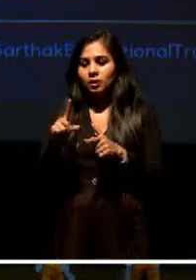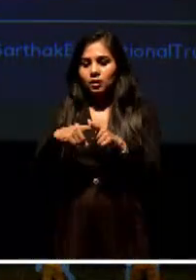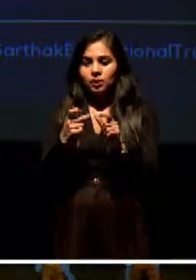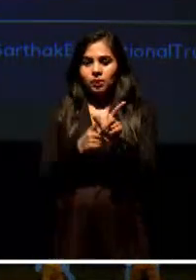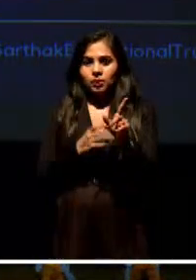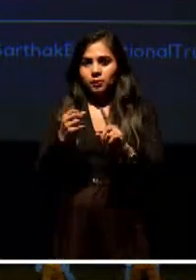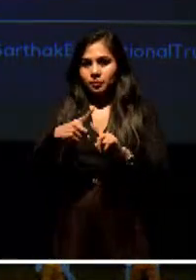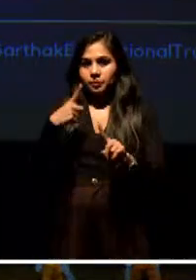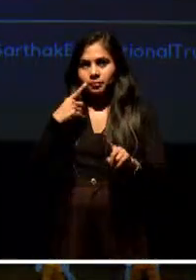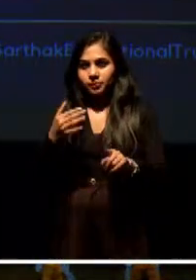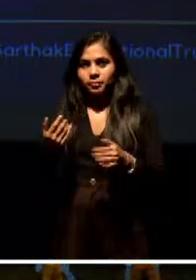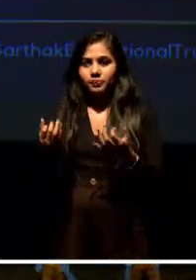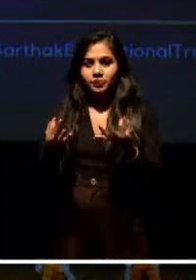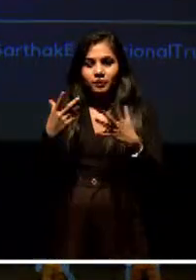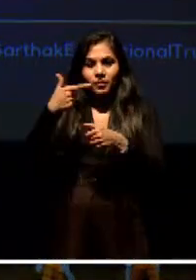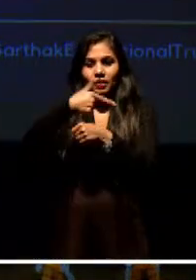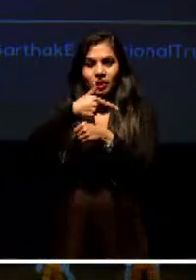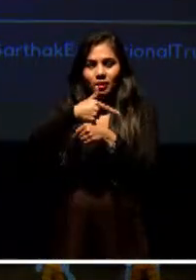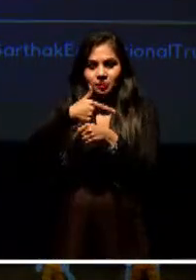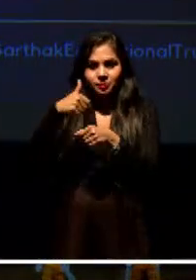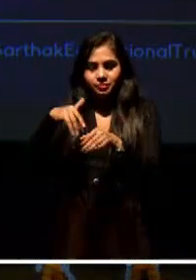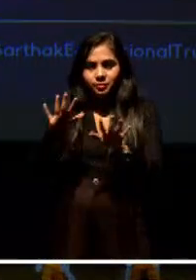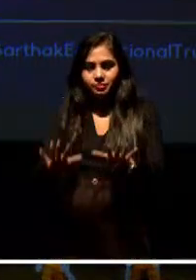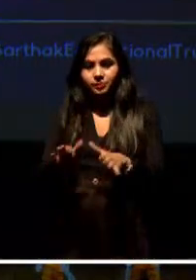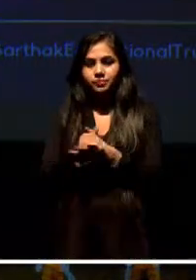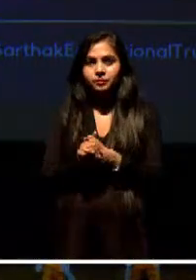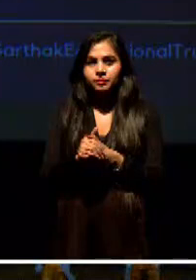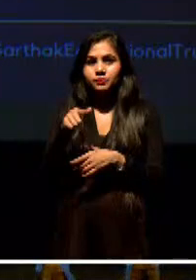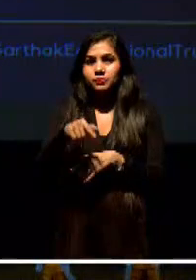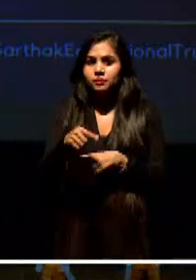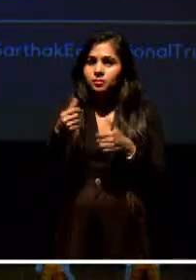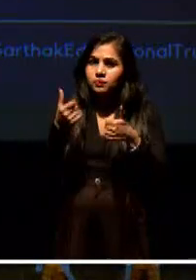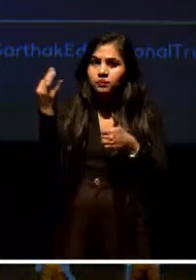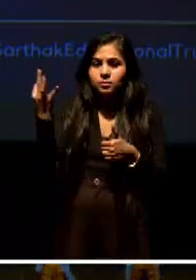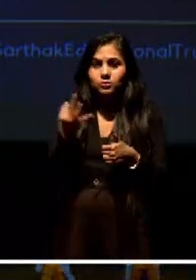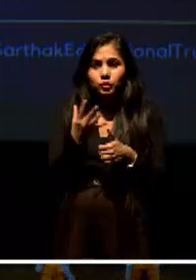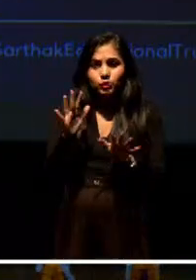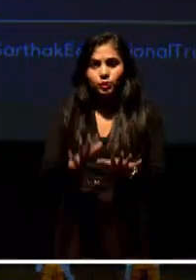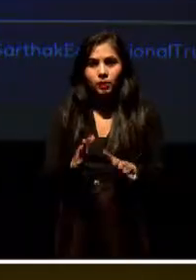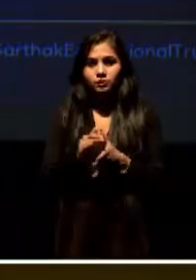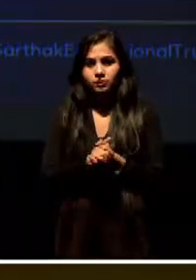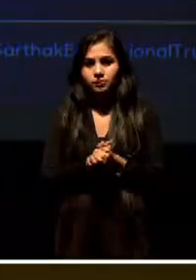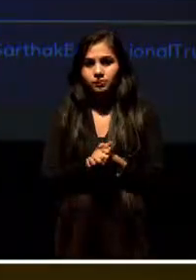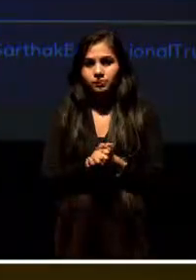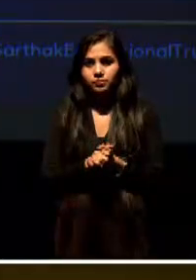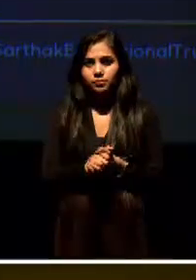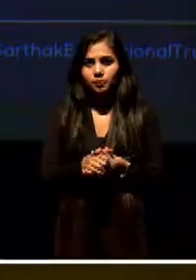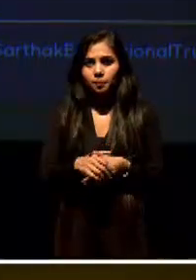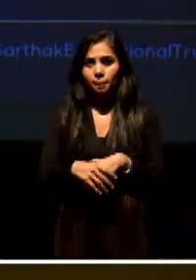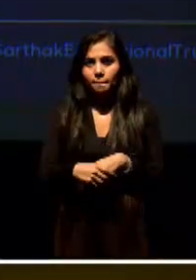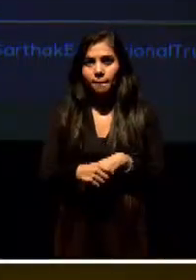वेयरेबल कैमरा या ग्लास कह लें, वो भी है। वो सबसे बड़ी नई चीज़ है अभी हमारी फील्ड में।